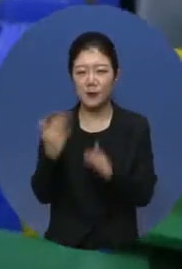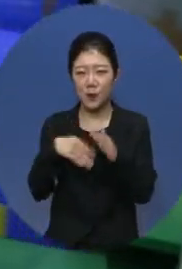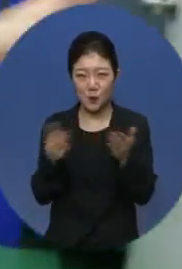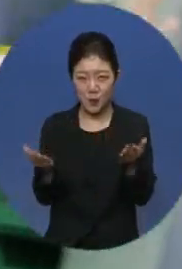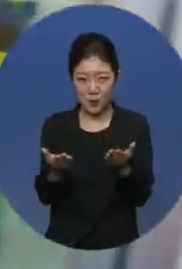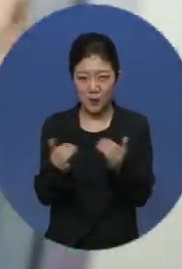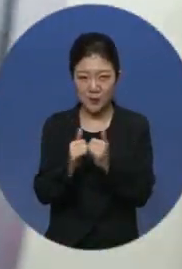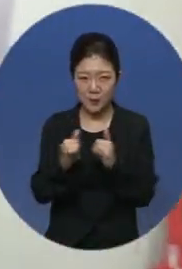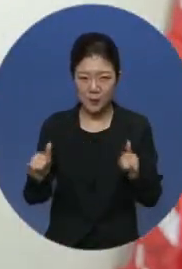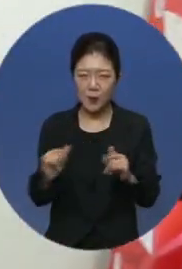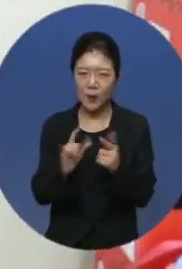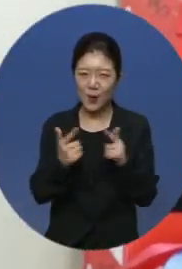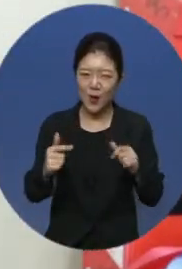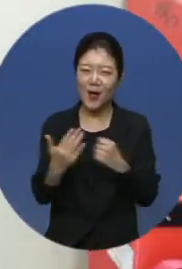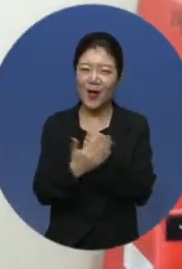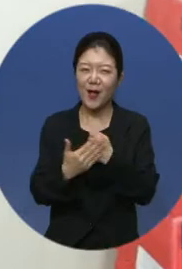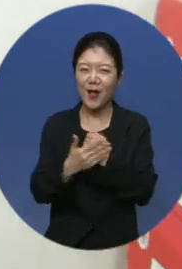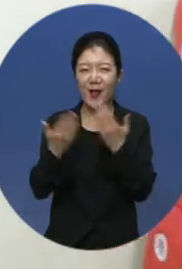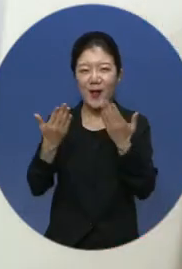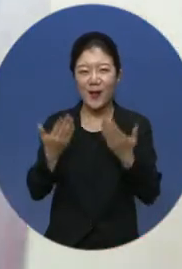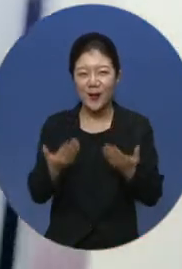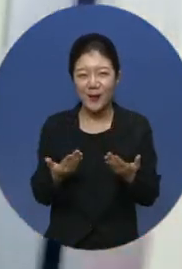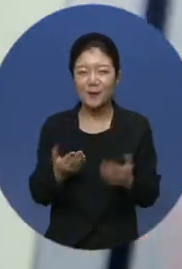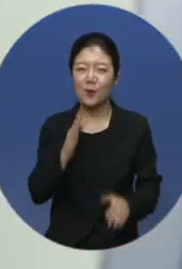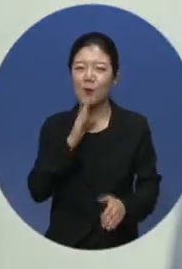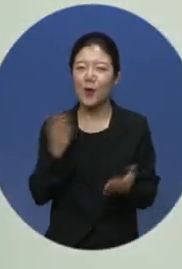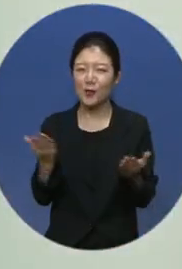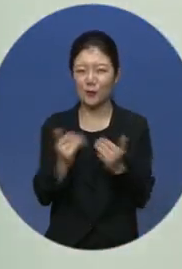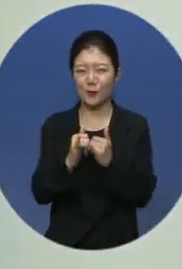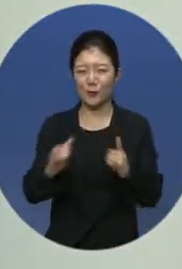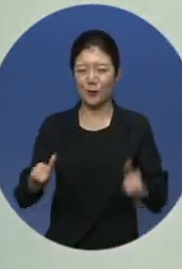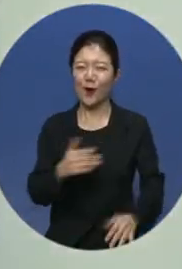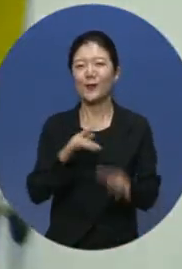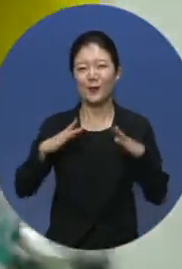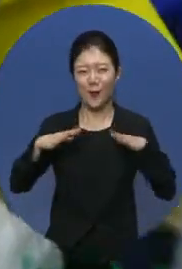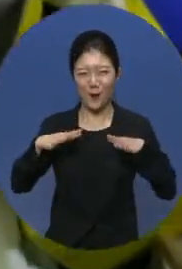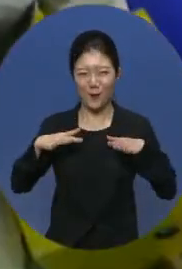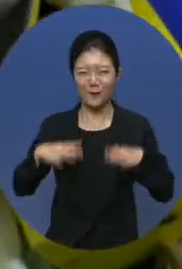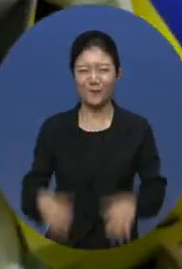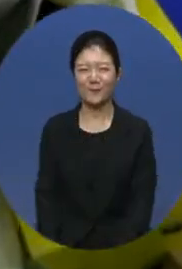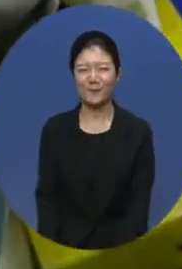정직원으로서 각종 혜택을 받을 수 있다는 점은 직원들의 자랑입니다.